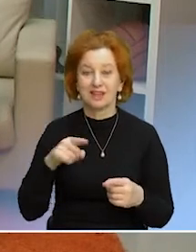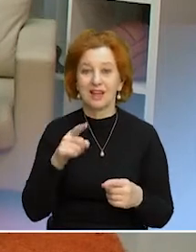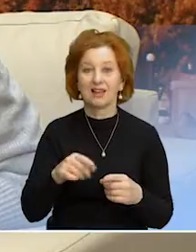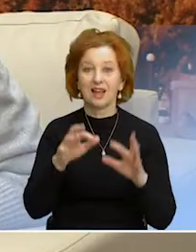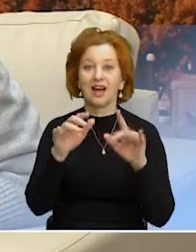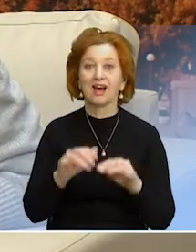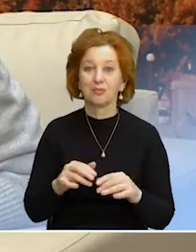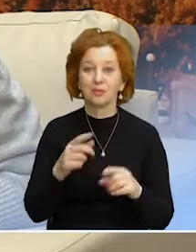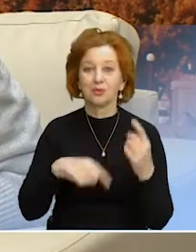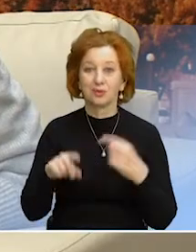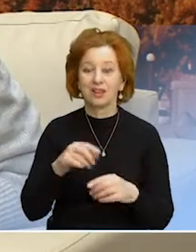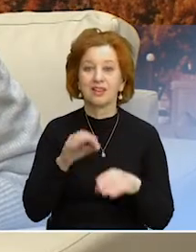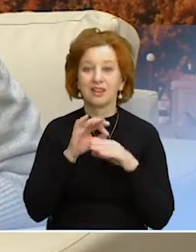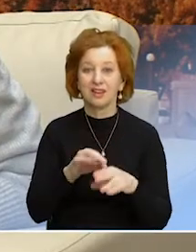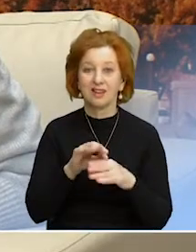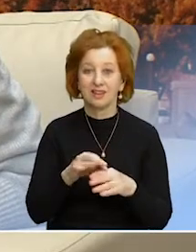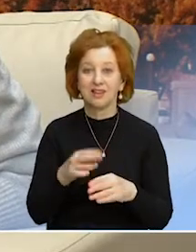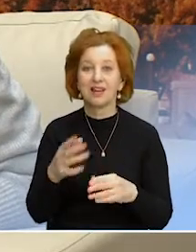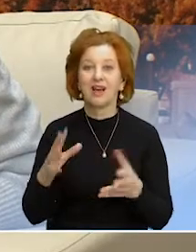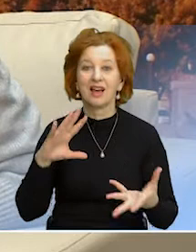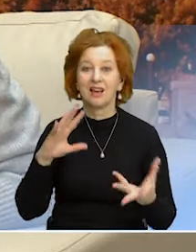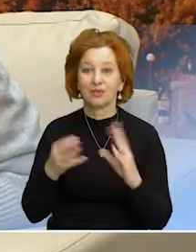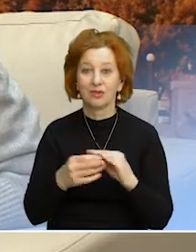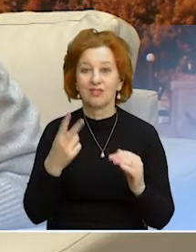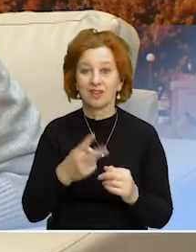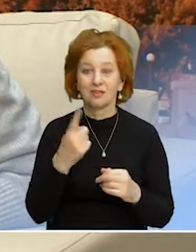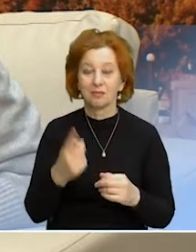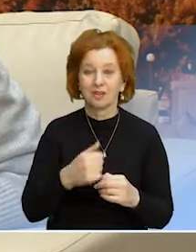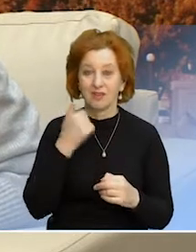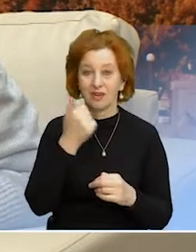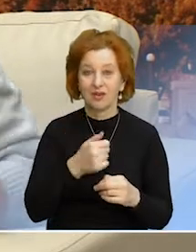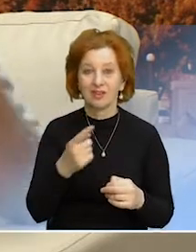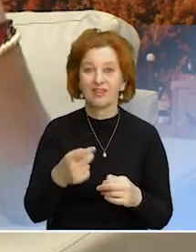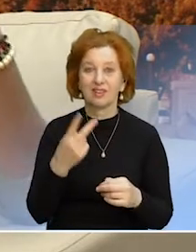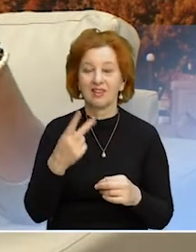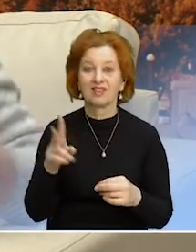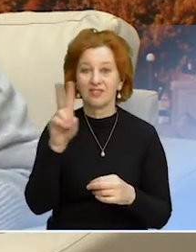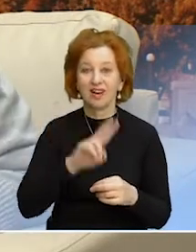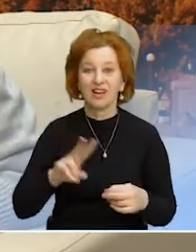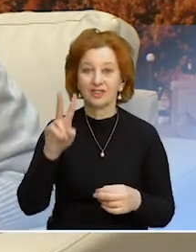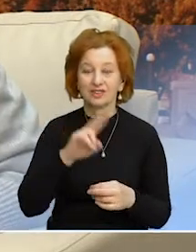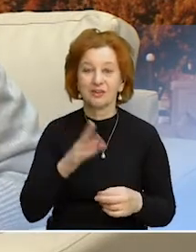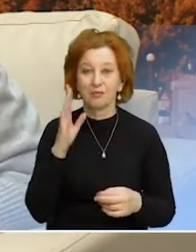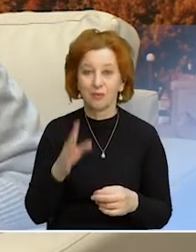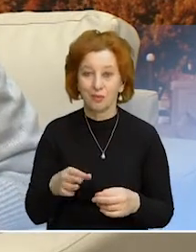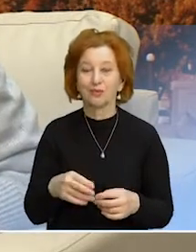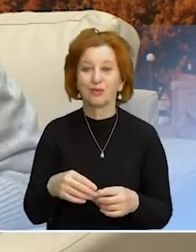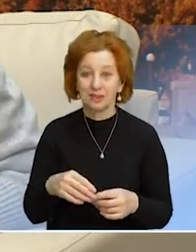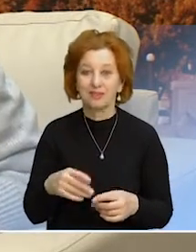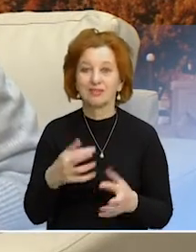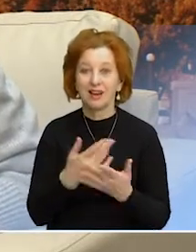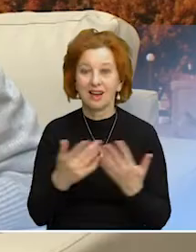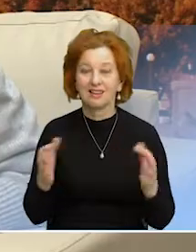Это сказочные персонажи будут вести новогодний эфир, подводить итоги 2021 года. Целых два часа будут говорить